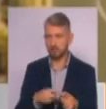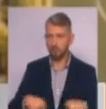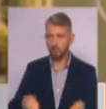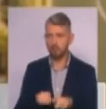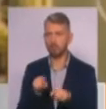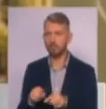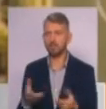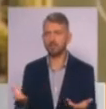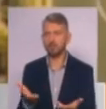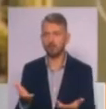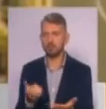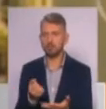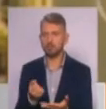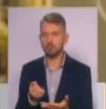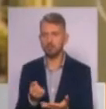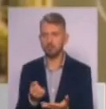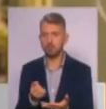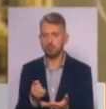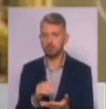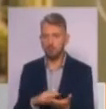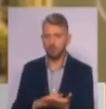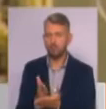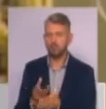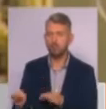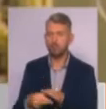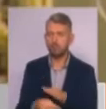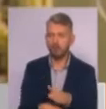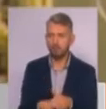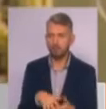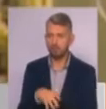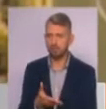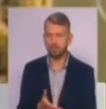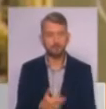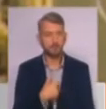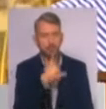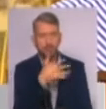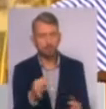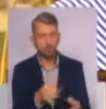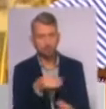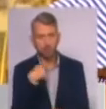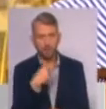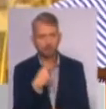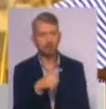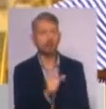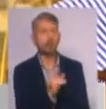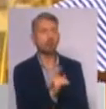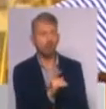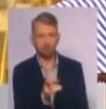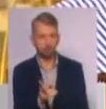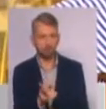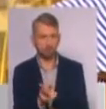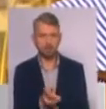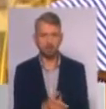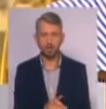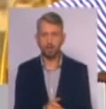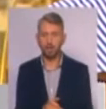чином до тієї чи іншої політичної агітації спрямовані? Я не можу нічого казати за когось, я всіх депутатів... А з